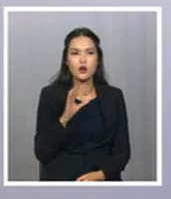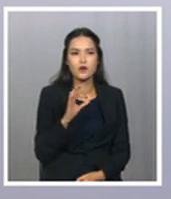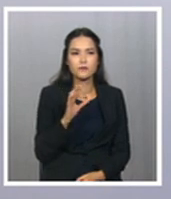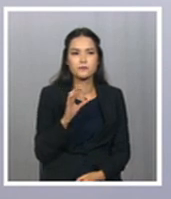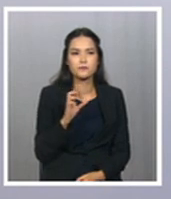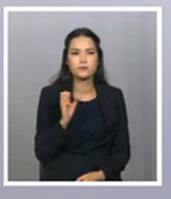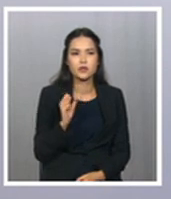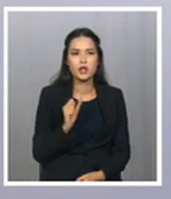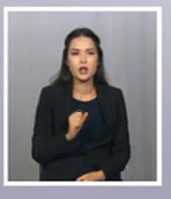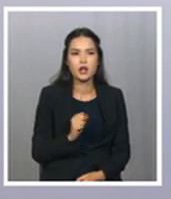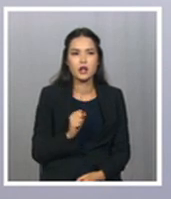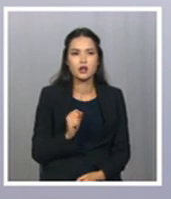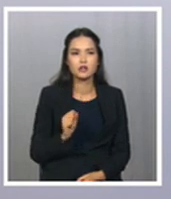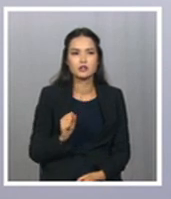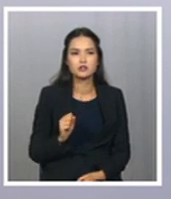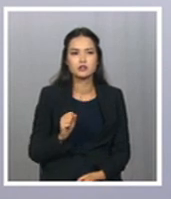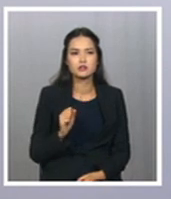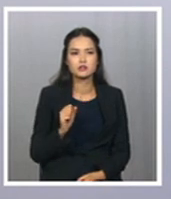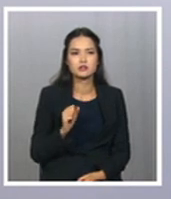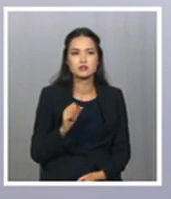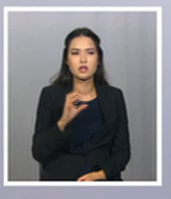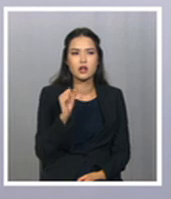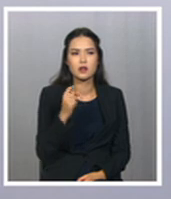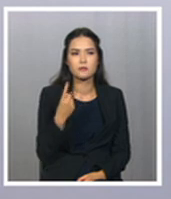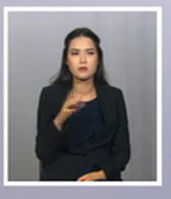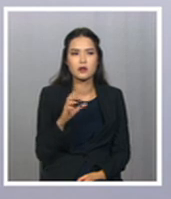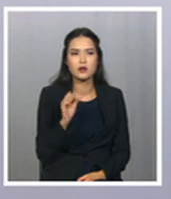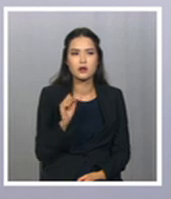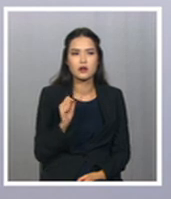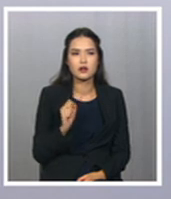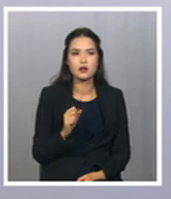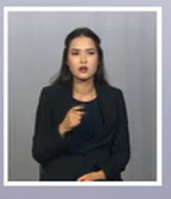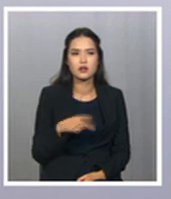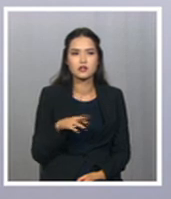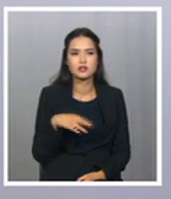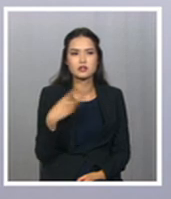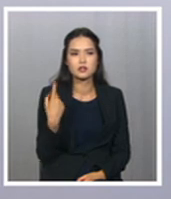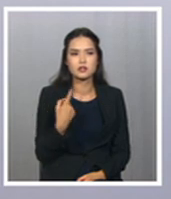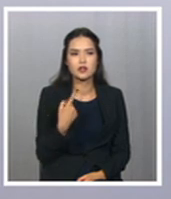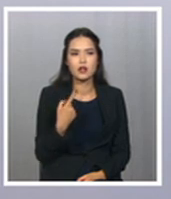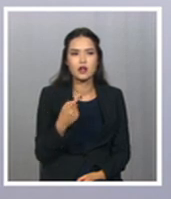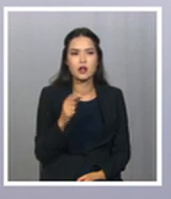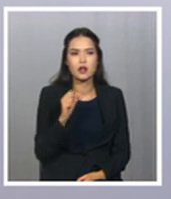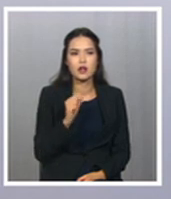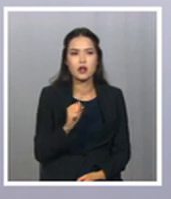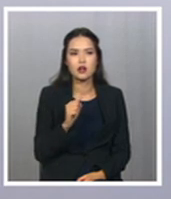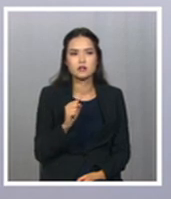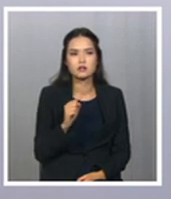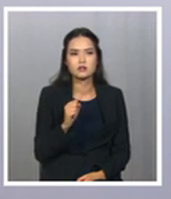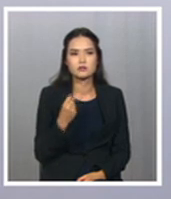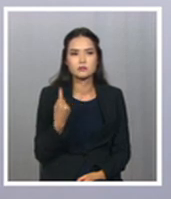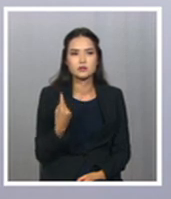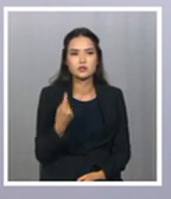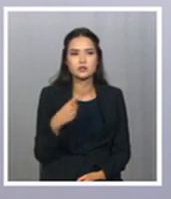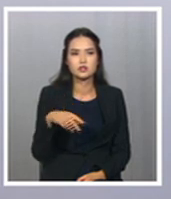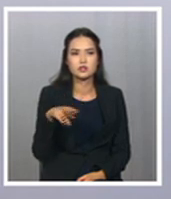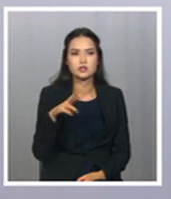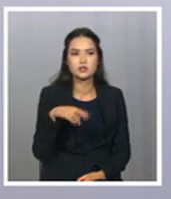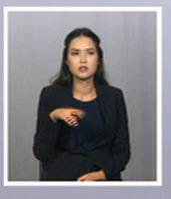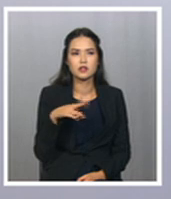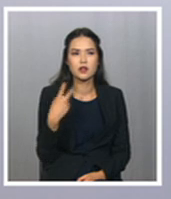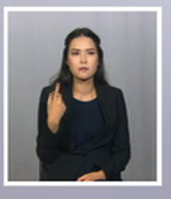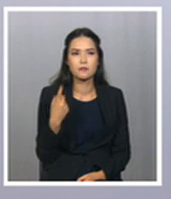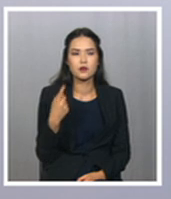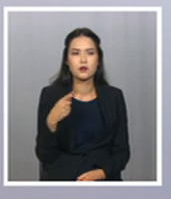төменге перпендикуляр түсеміз, бұл А нүктесіне түседі. Олай болса, ол бізде 1-ге тең. Тогда вот зетке перпендикуляр тюмс, ол